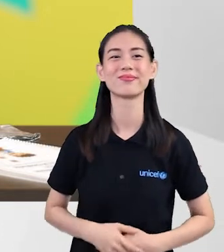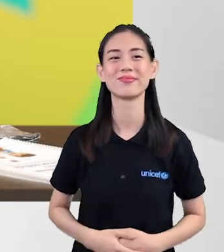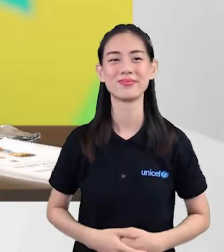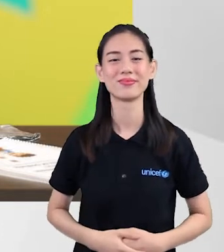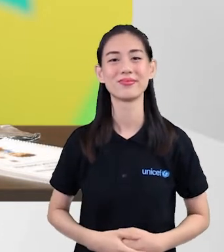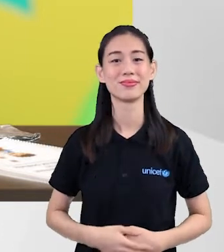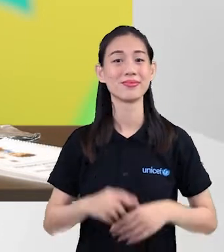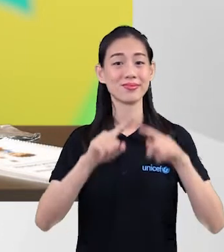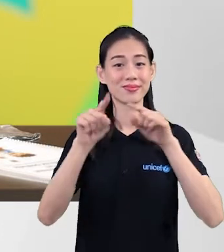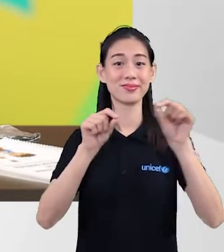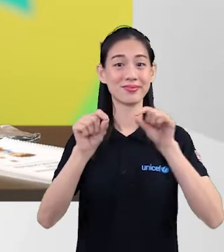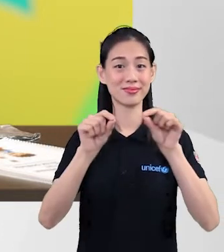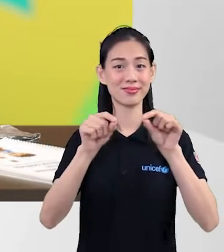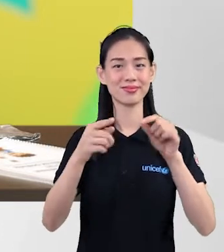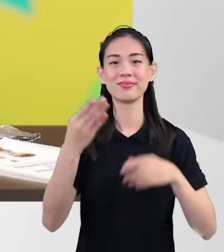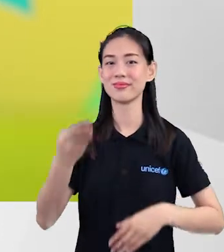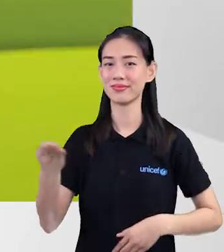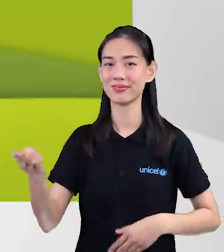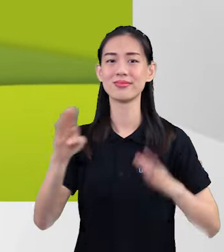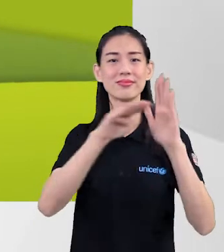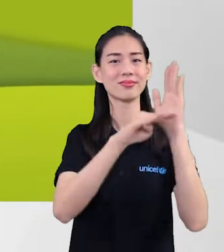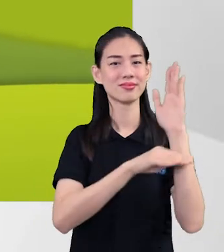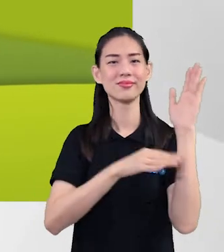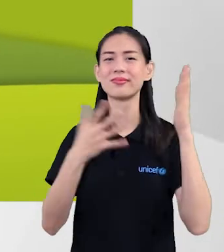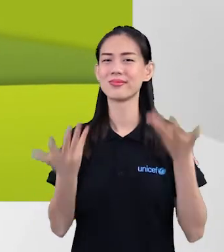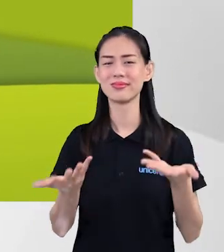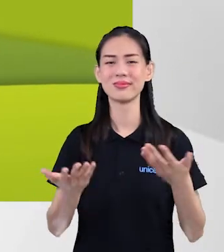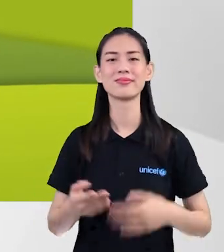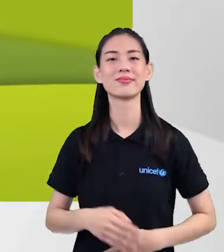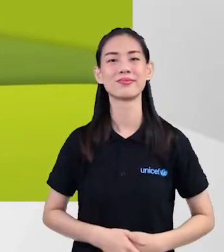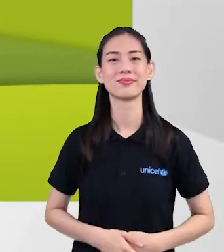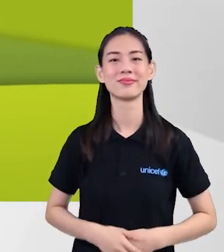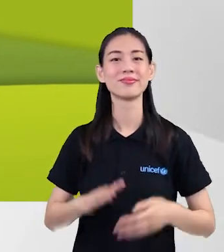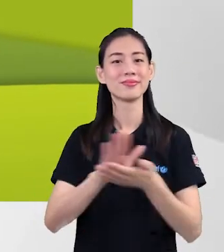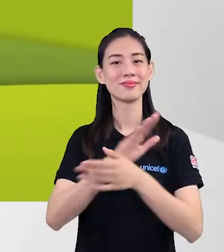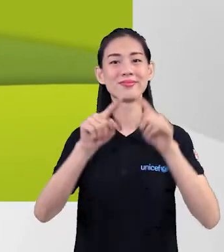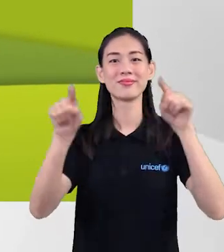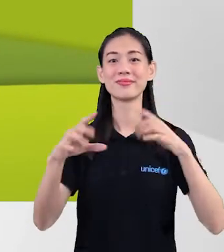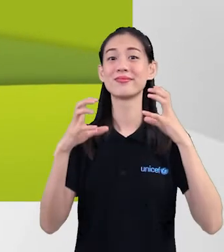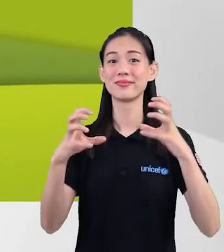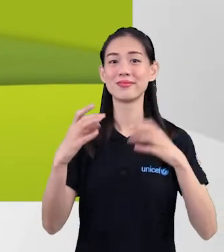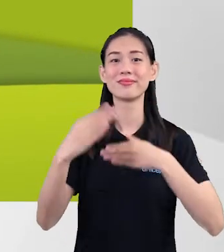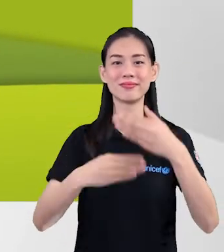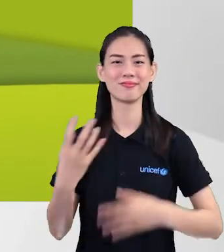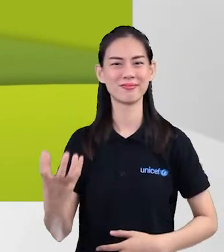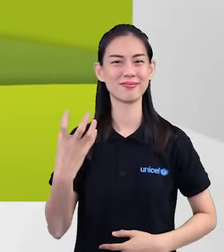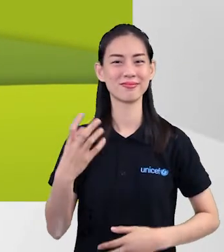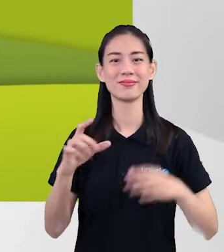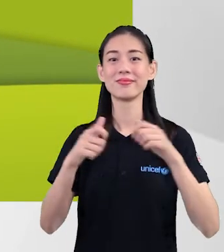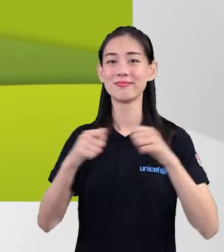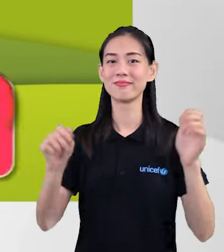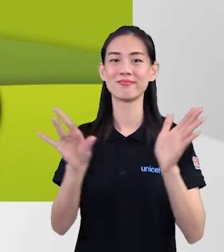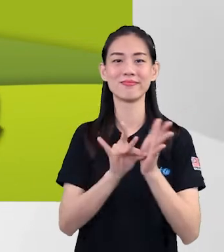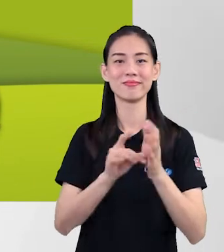sendiri untuk mengawal Microbit dan komponen luaran. Sediakan semua bahan projek dulu. Kertas cardboard, aluminium foil, glue